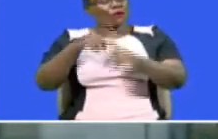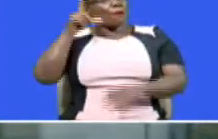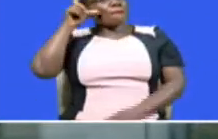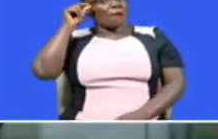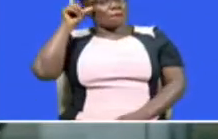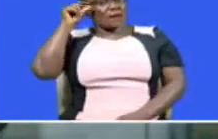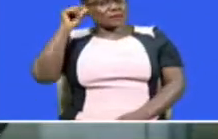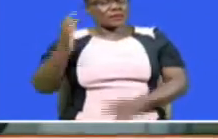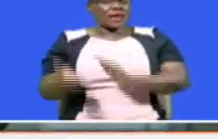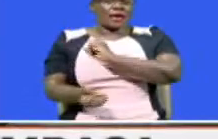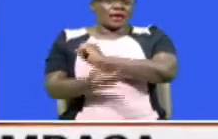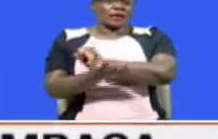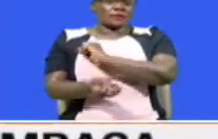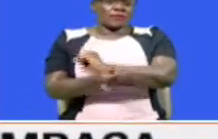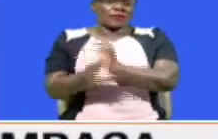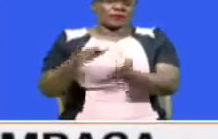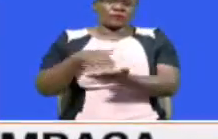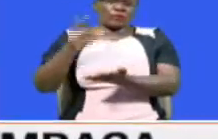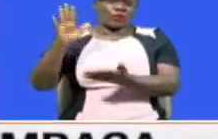Chanje anaarifu zaidi.